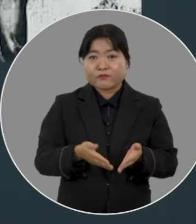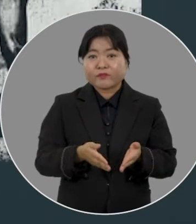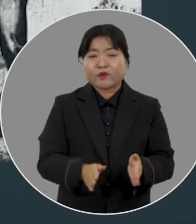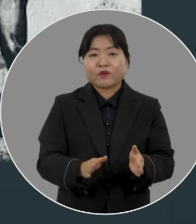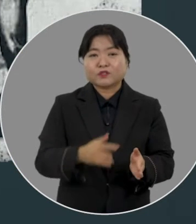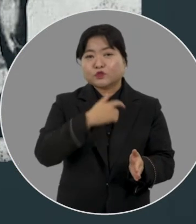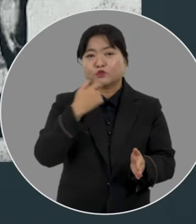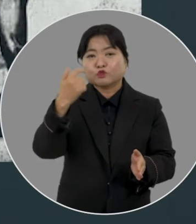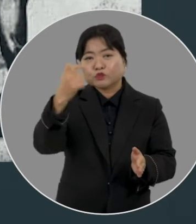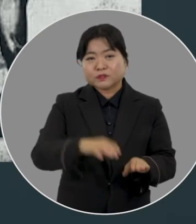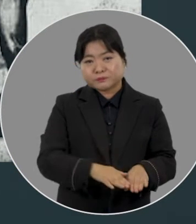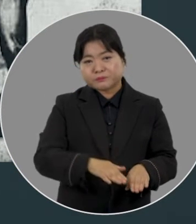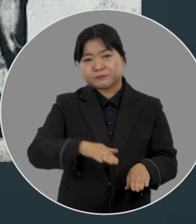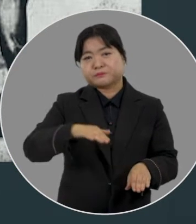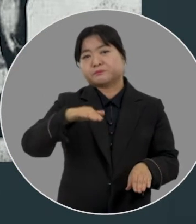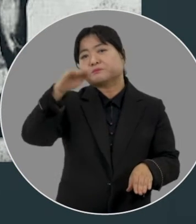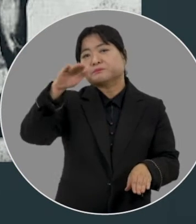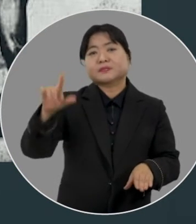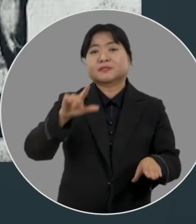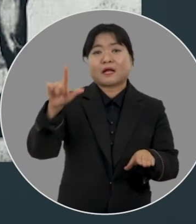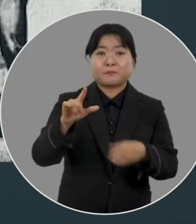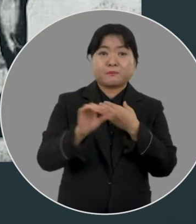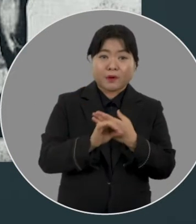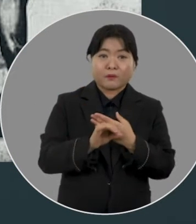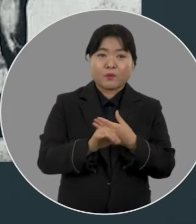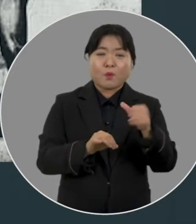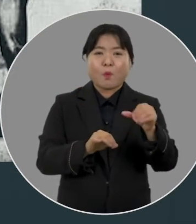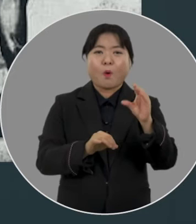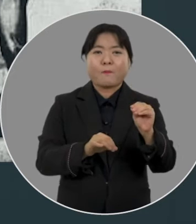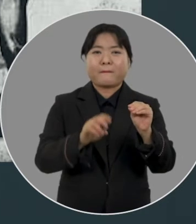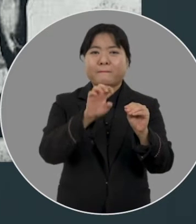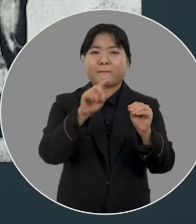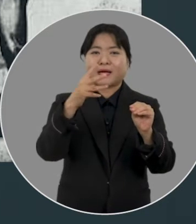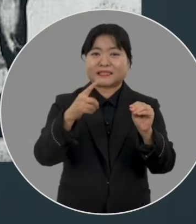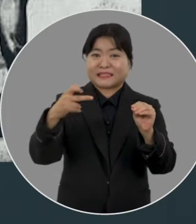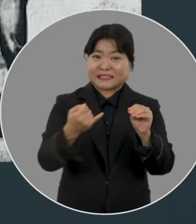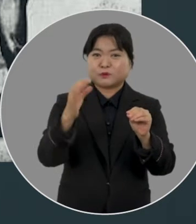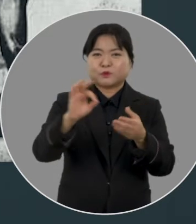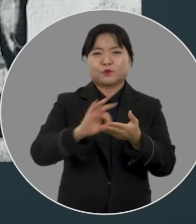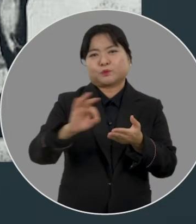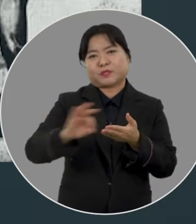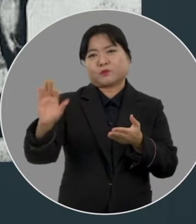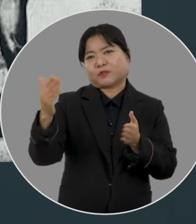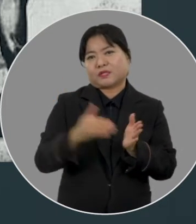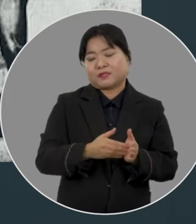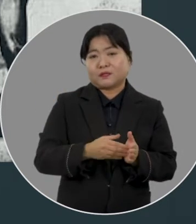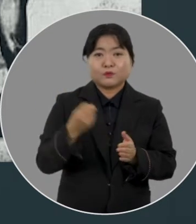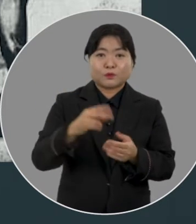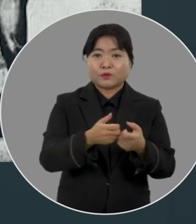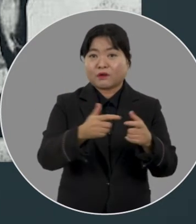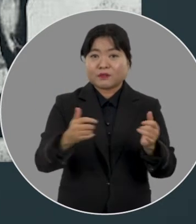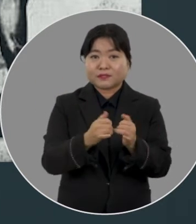환자가 태어나서 60세가 되기까지 5만 마르크의 돈을 소비한다. 그리고